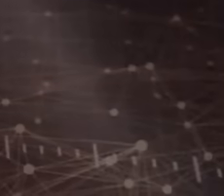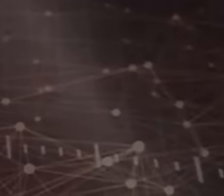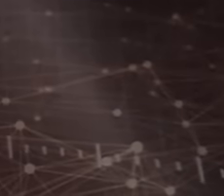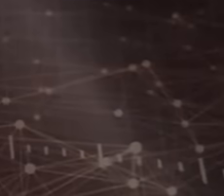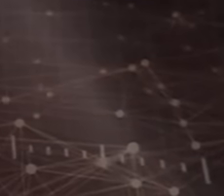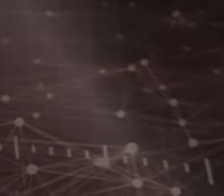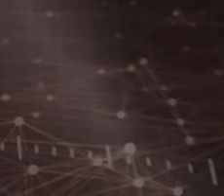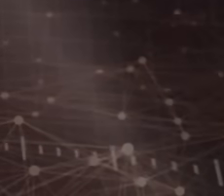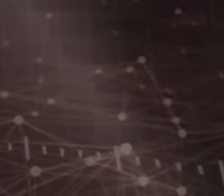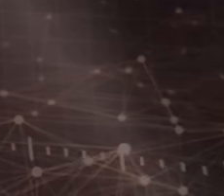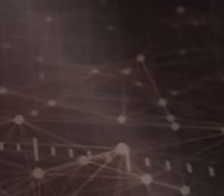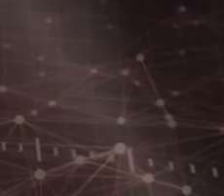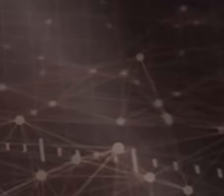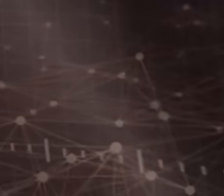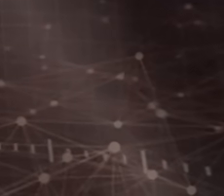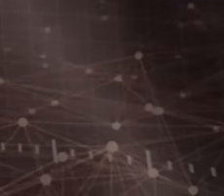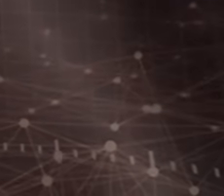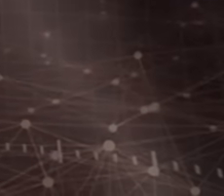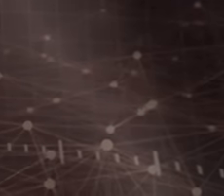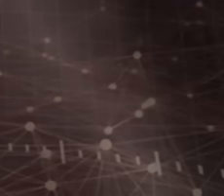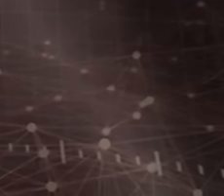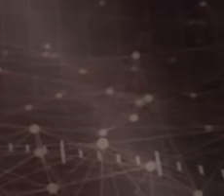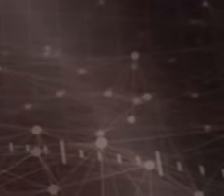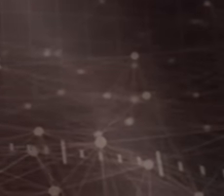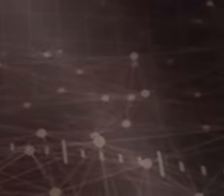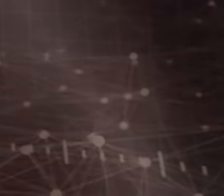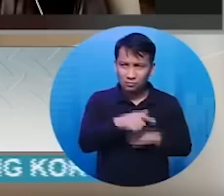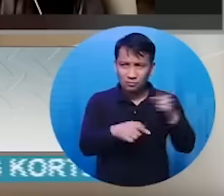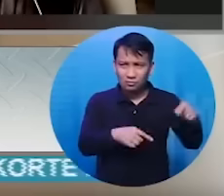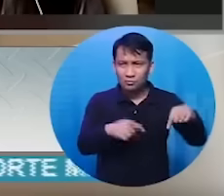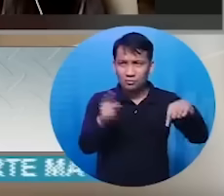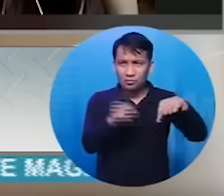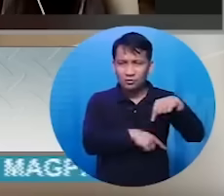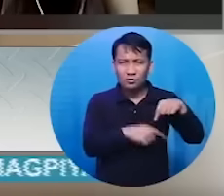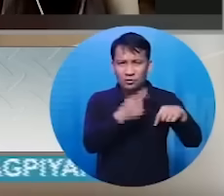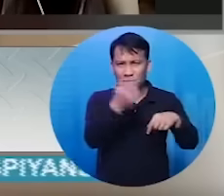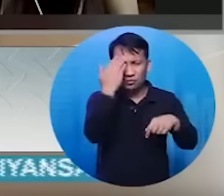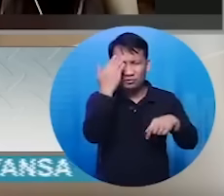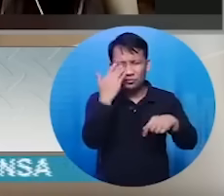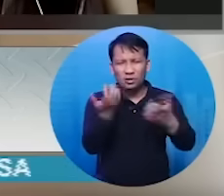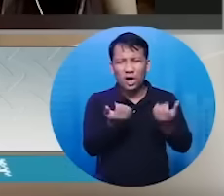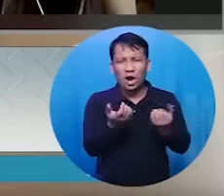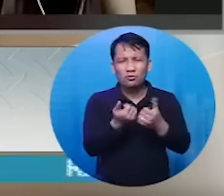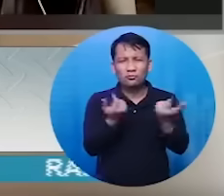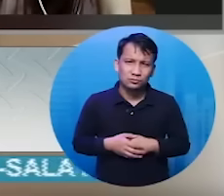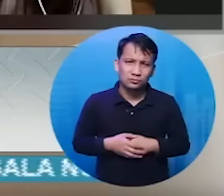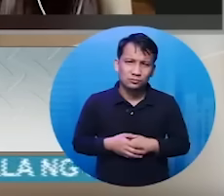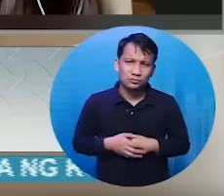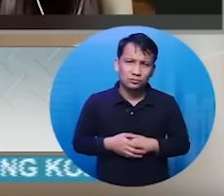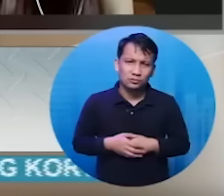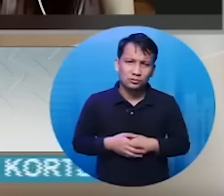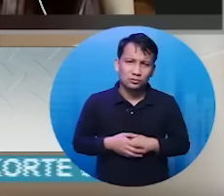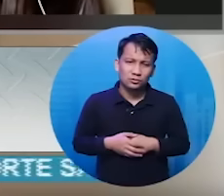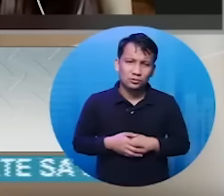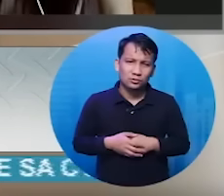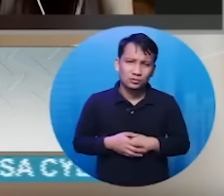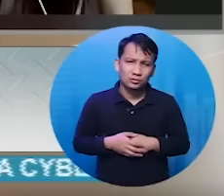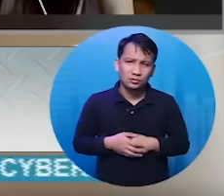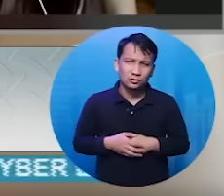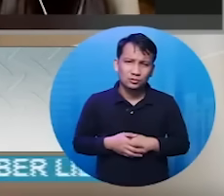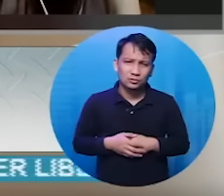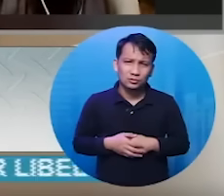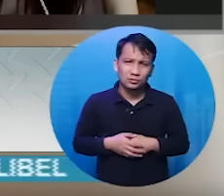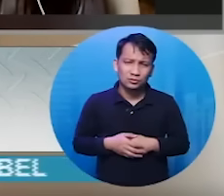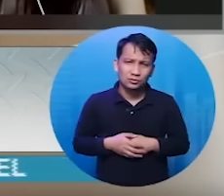Sir, pwede pong kahit turuan lang natin ang leksyon niya. Turuan ng leksyon? Ano pong klaseng leksyon, ma'am, ang gusto niyo? Kasi pa, Mama. Hindi